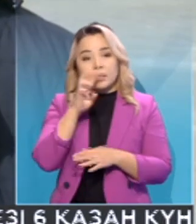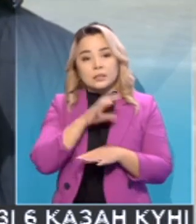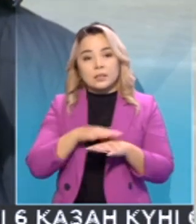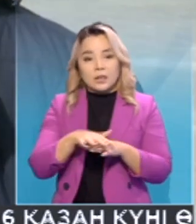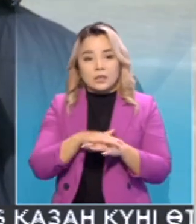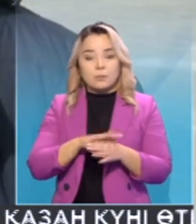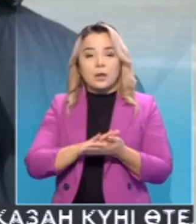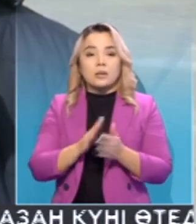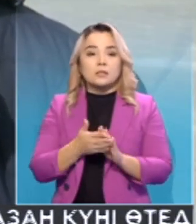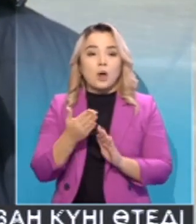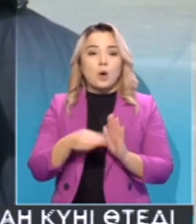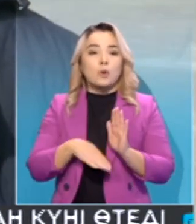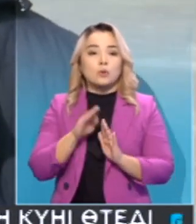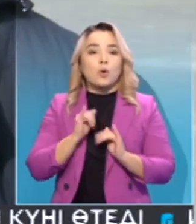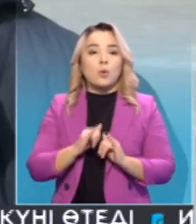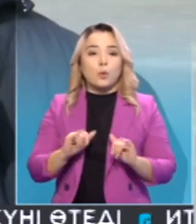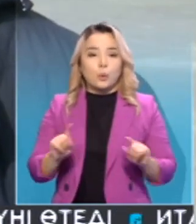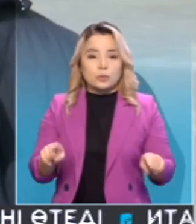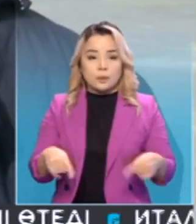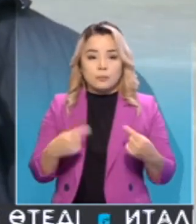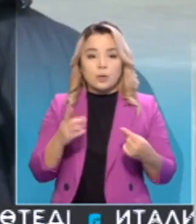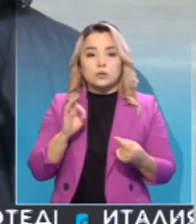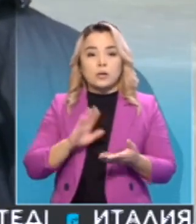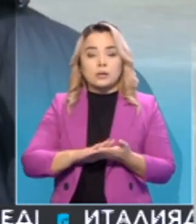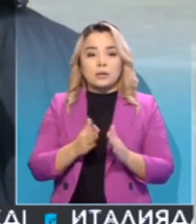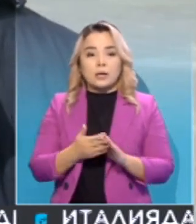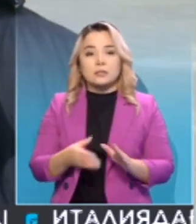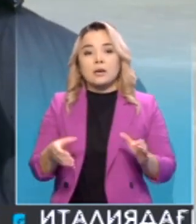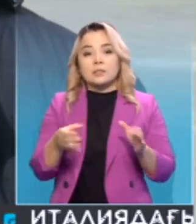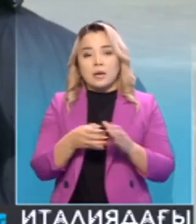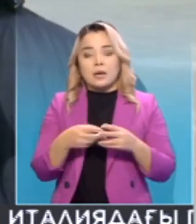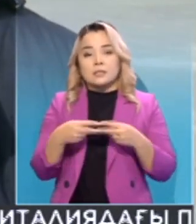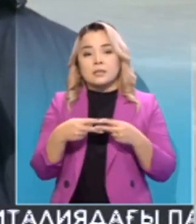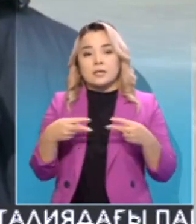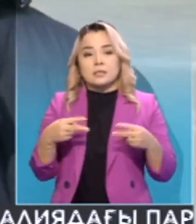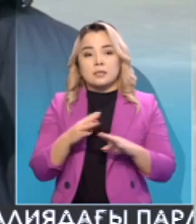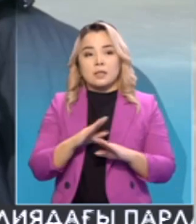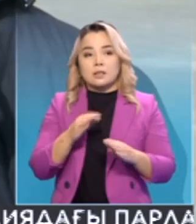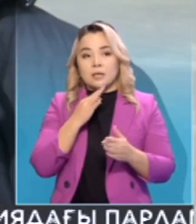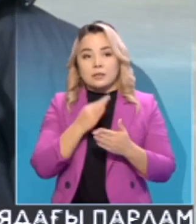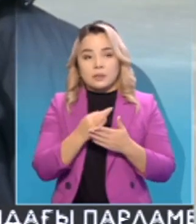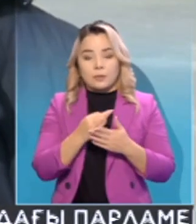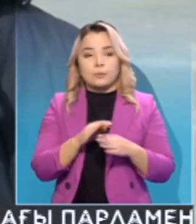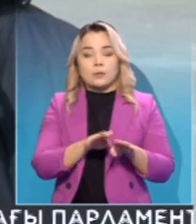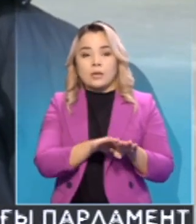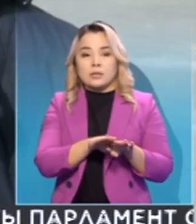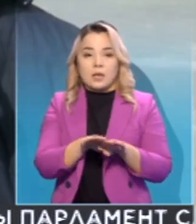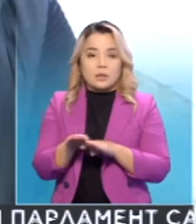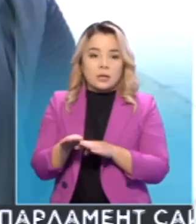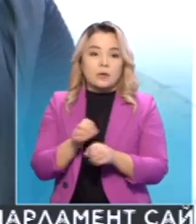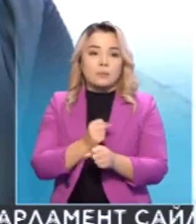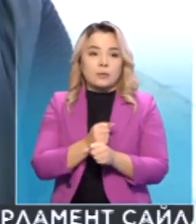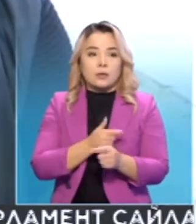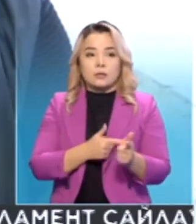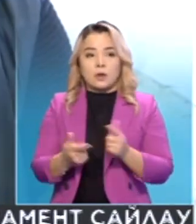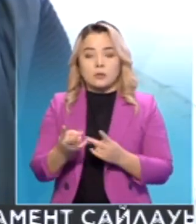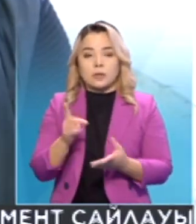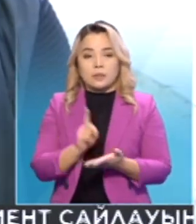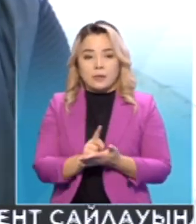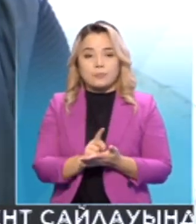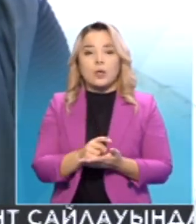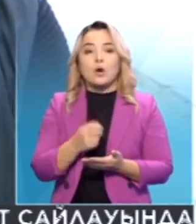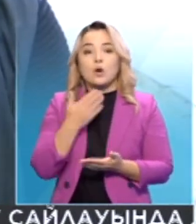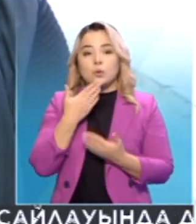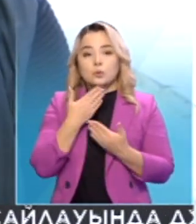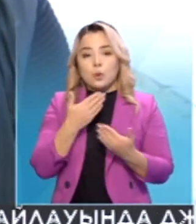еліміздің әл-ауқаты өсіп, әлеуметтік теңдестік тұрақталса. Соңғы